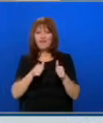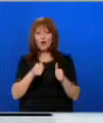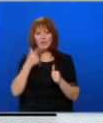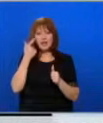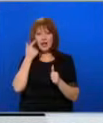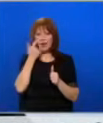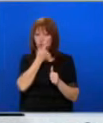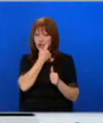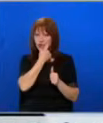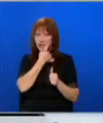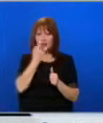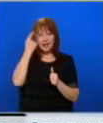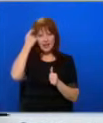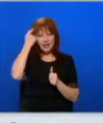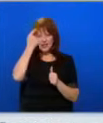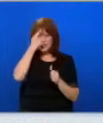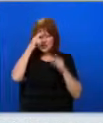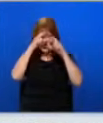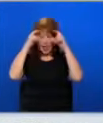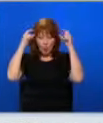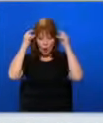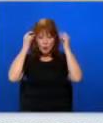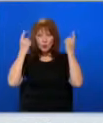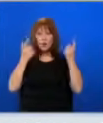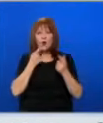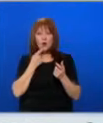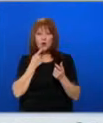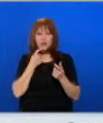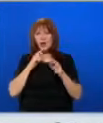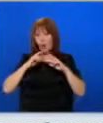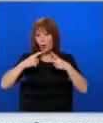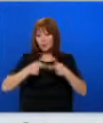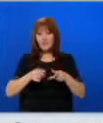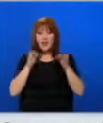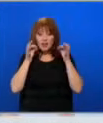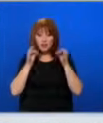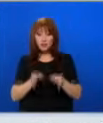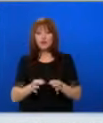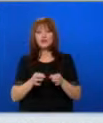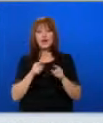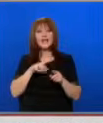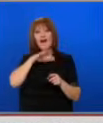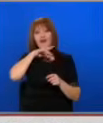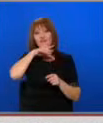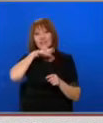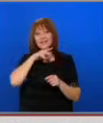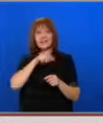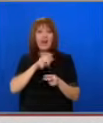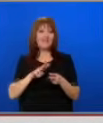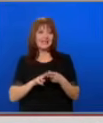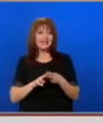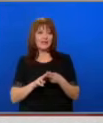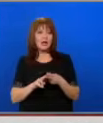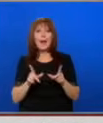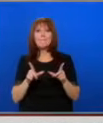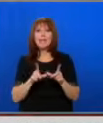очите, двете челни възвишения, слепочни, ябълчните кости, отговарят точно на, дори и на възрастния Бай Васил.